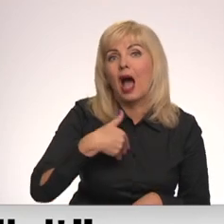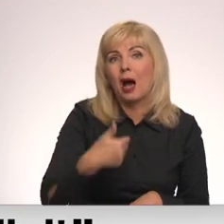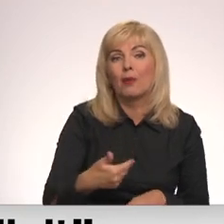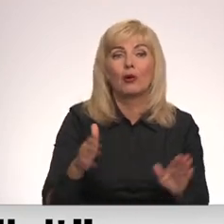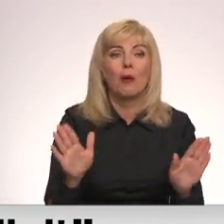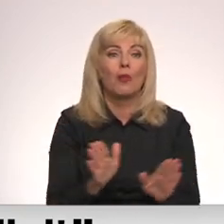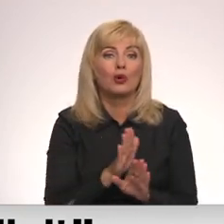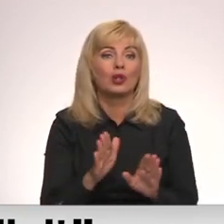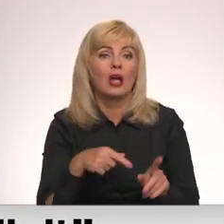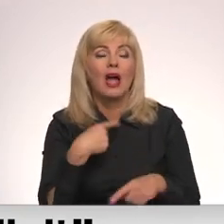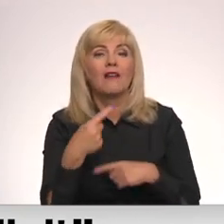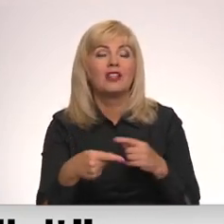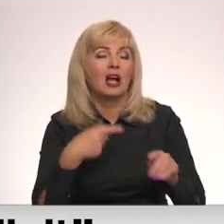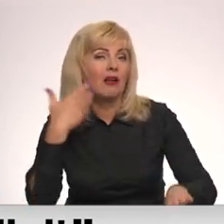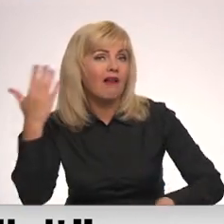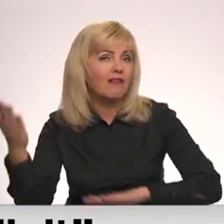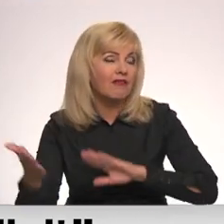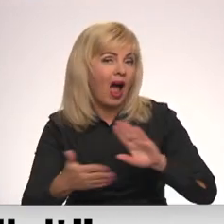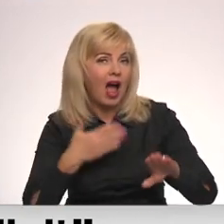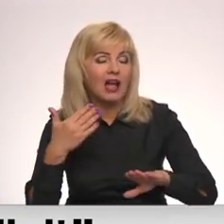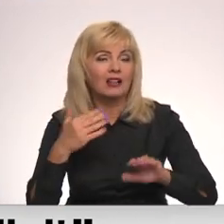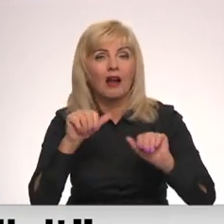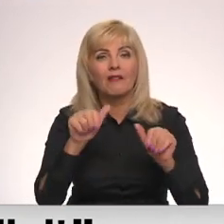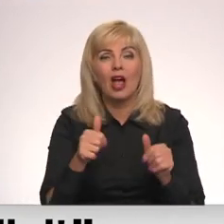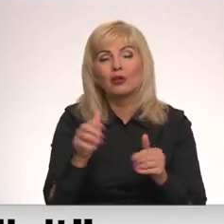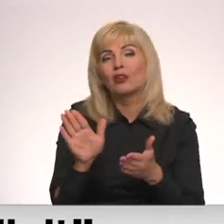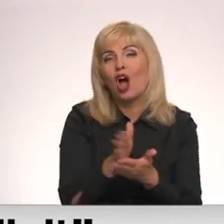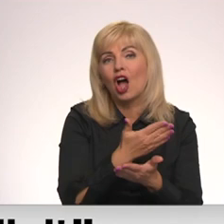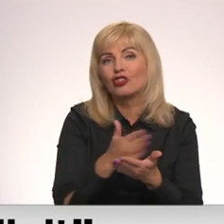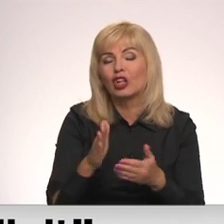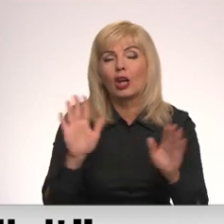mūzikas, jo vienmēr šī vētra kaut kā radīja tādu atšķirīgu mūziku.